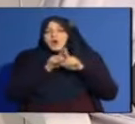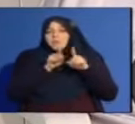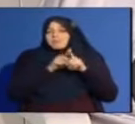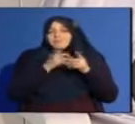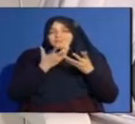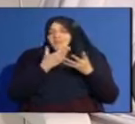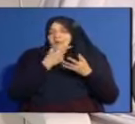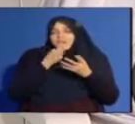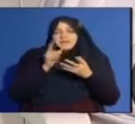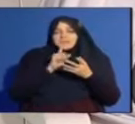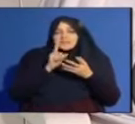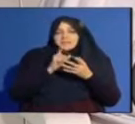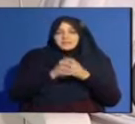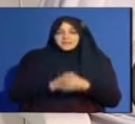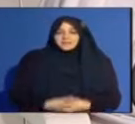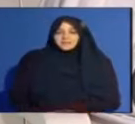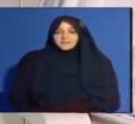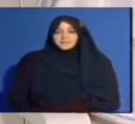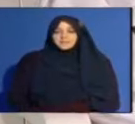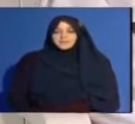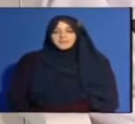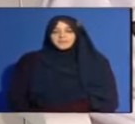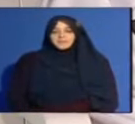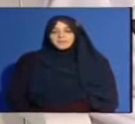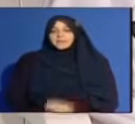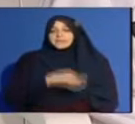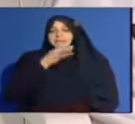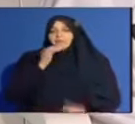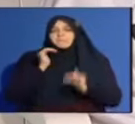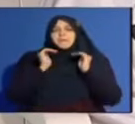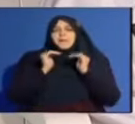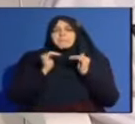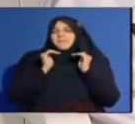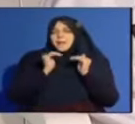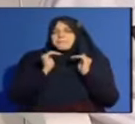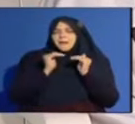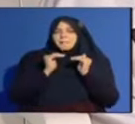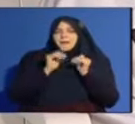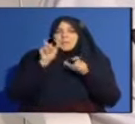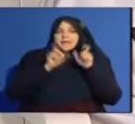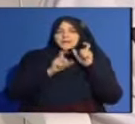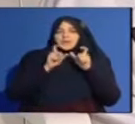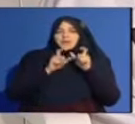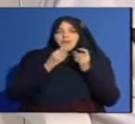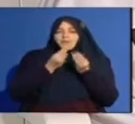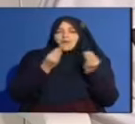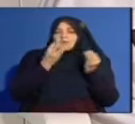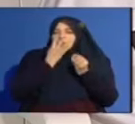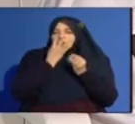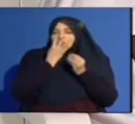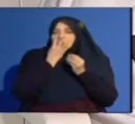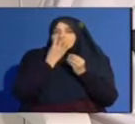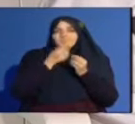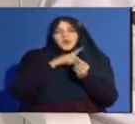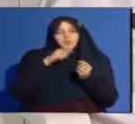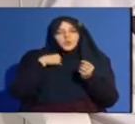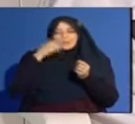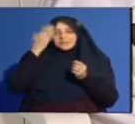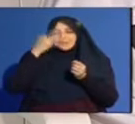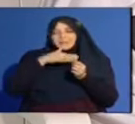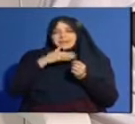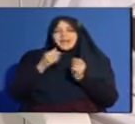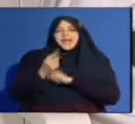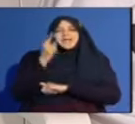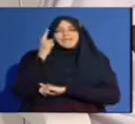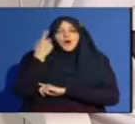صعب جدا. لذا مهما كان حرص الأولياء نعلم علم اليقين أن